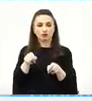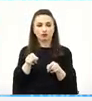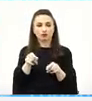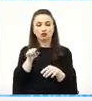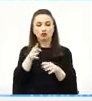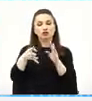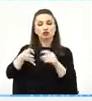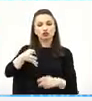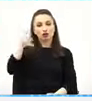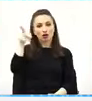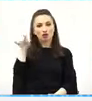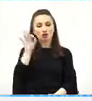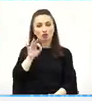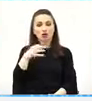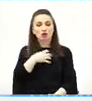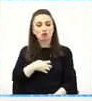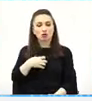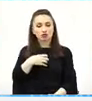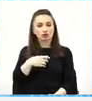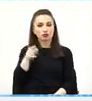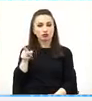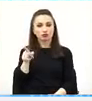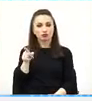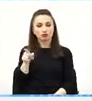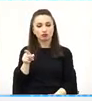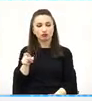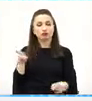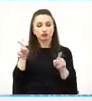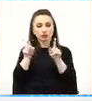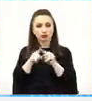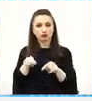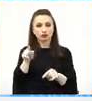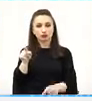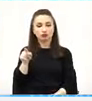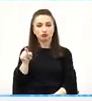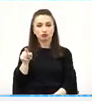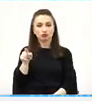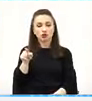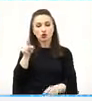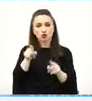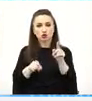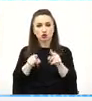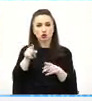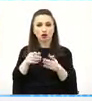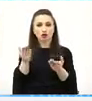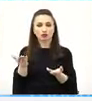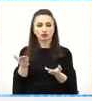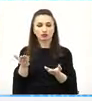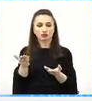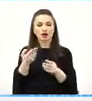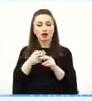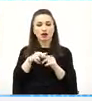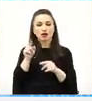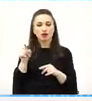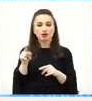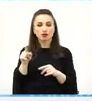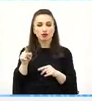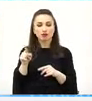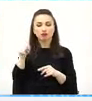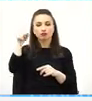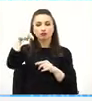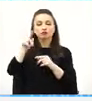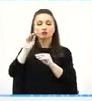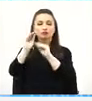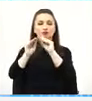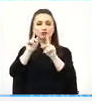არამხოლოდ ამ შენობის მნიშვნელობას წარმოადგენს, არამედ ზოგადად იმ